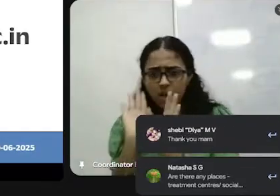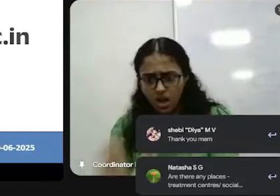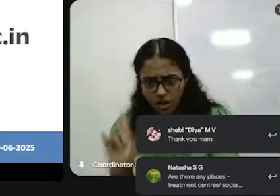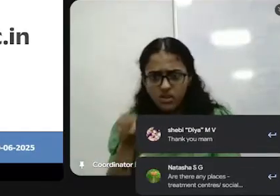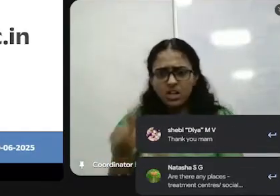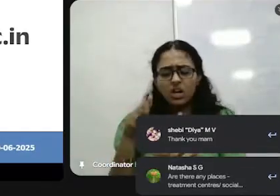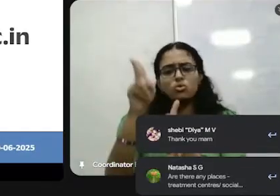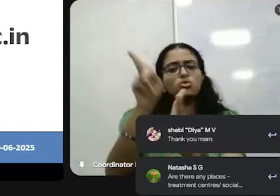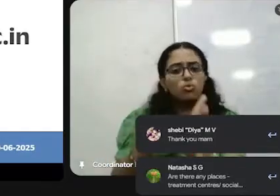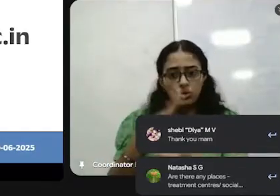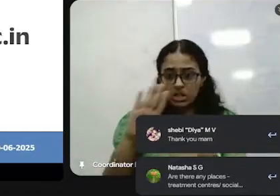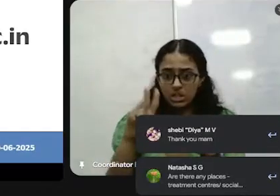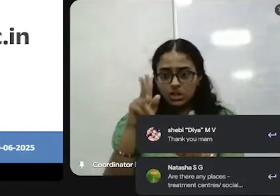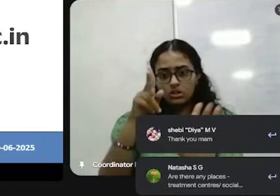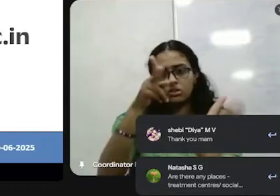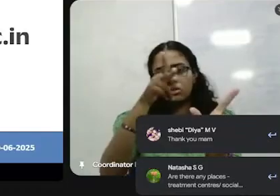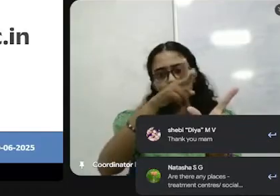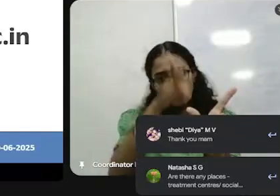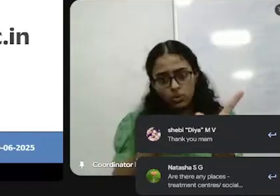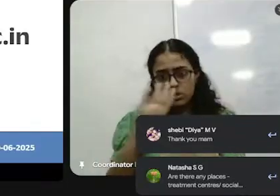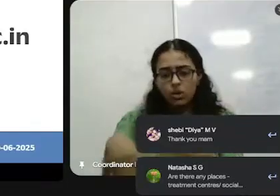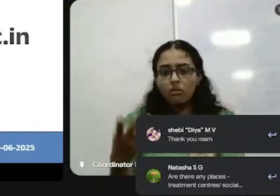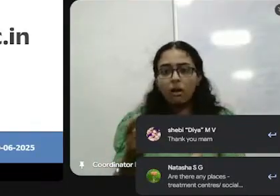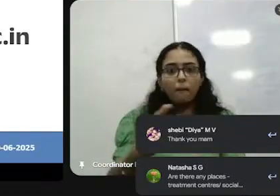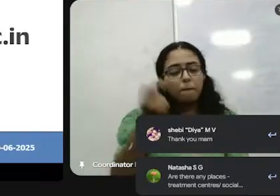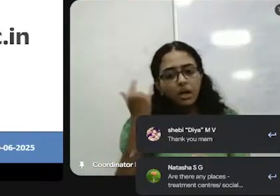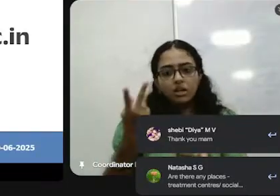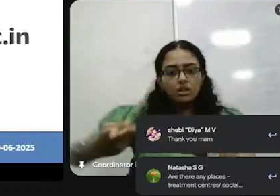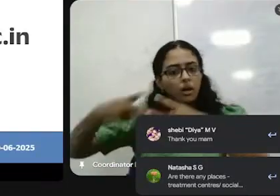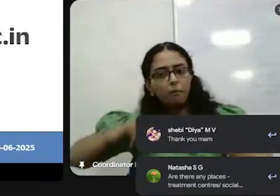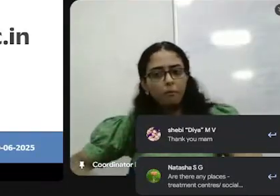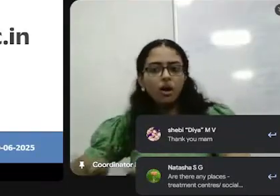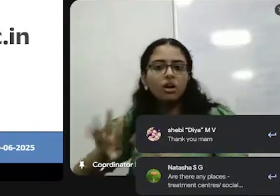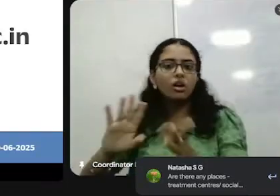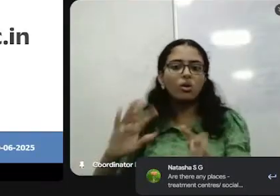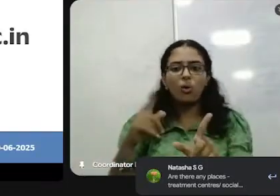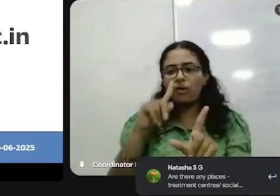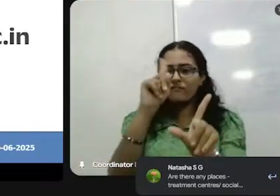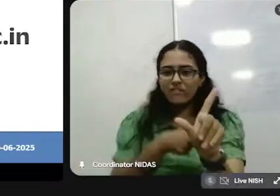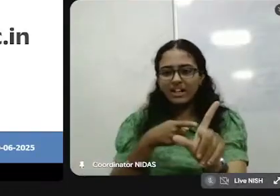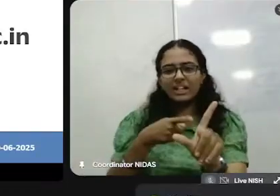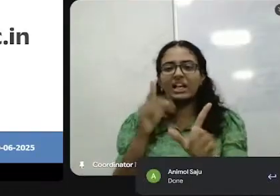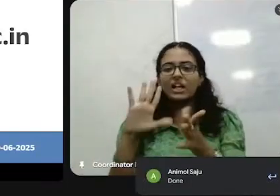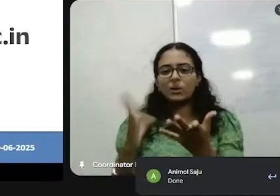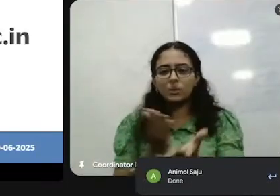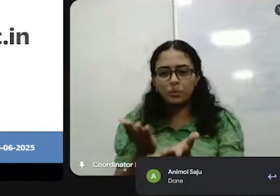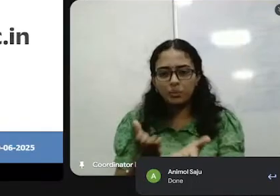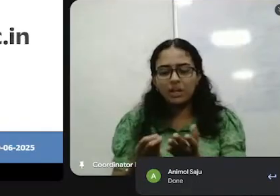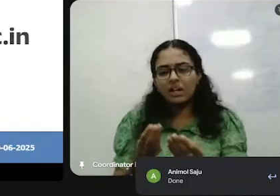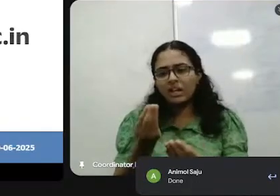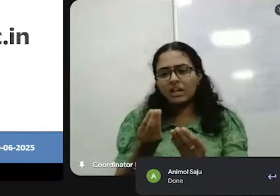2 years അല്ലെങ്കിൽ ഒരു സ്പോണ്ടേനിയസ് റിക്കവറിയെ പറ്റിയാണ് കൂടുതൽ ഒരു 1 year പറയുന്നത്. കാരണം